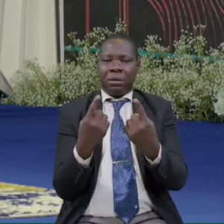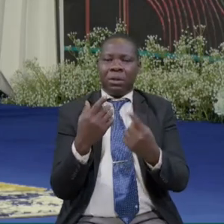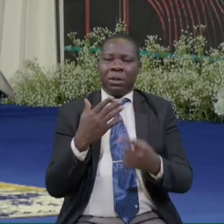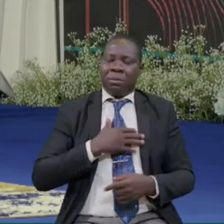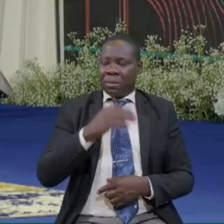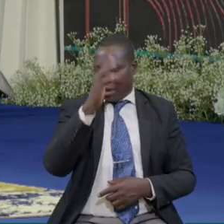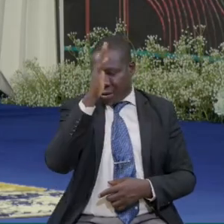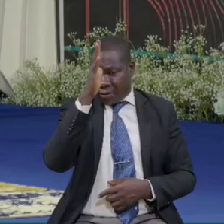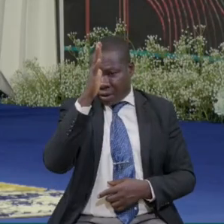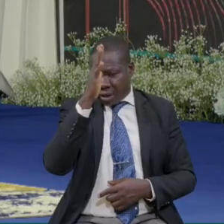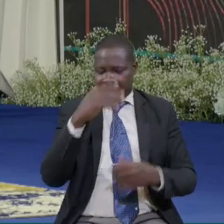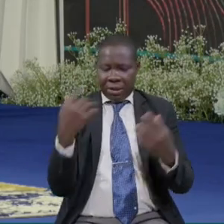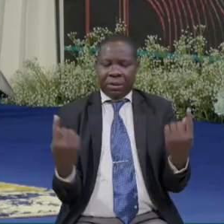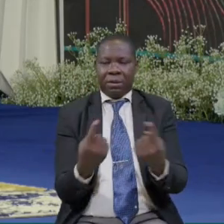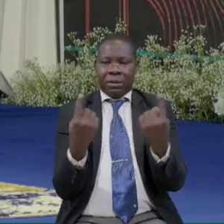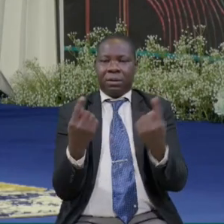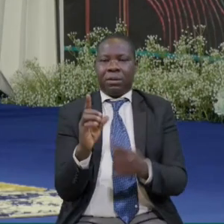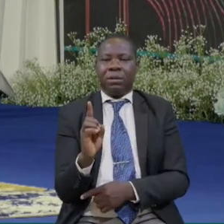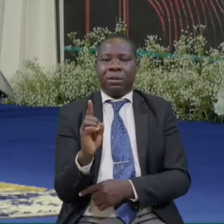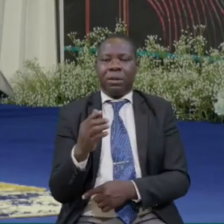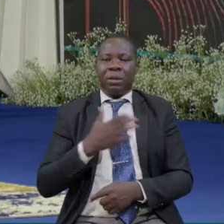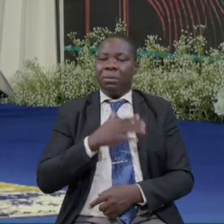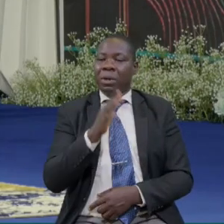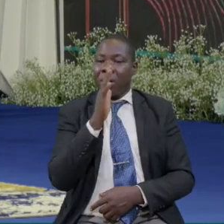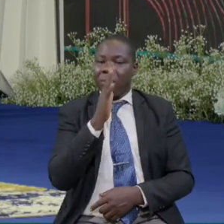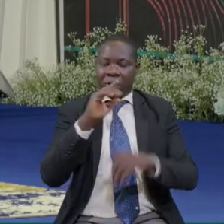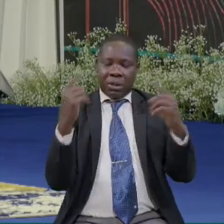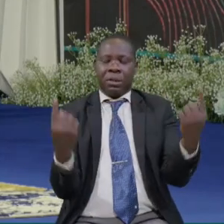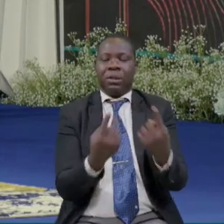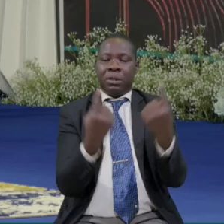mon père a péché, ma mère a péché,